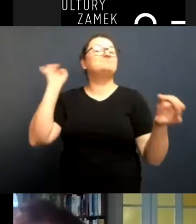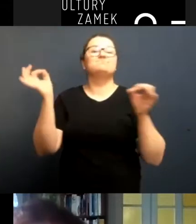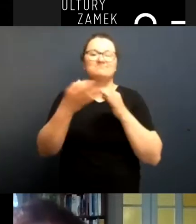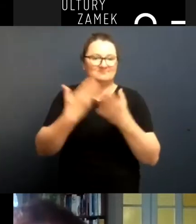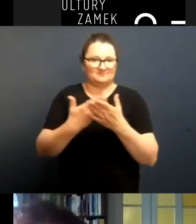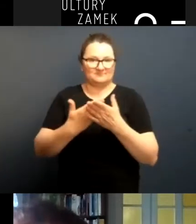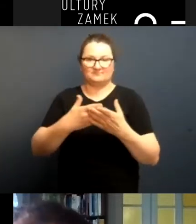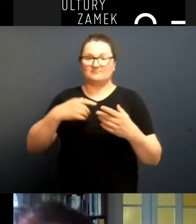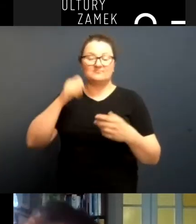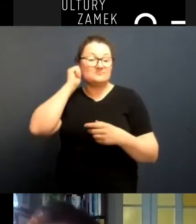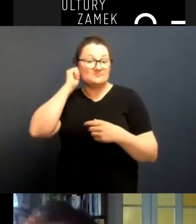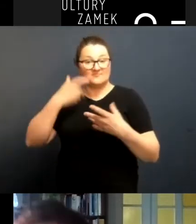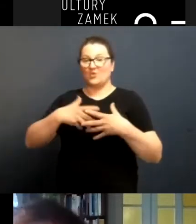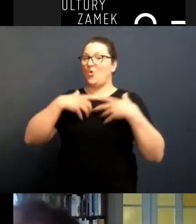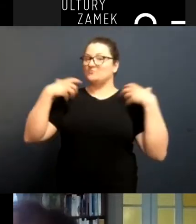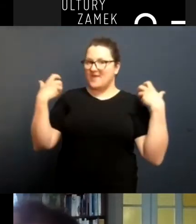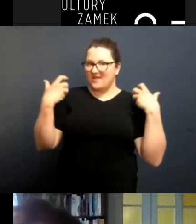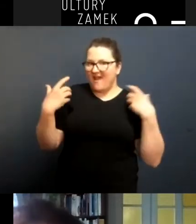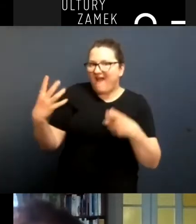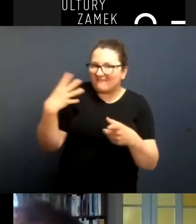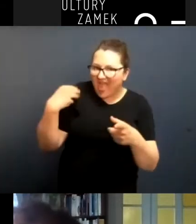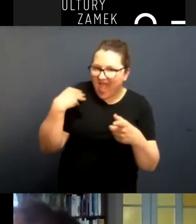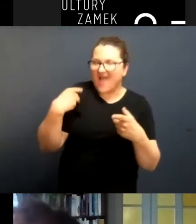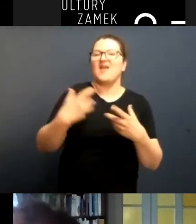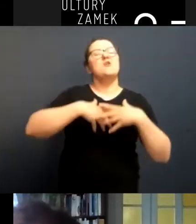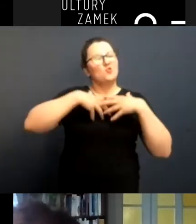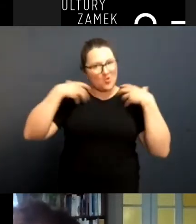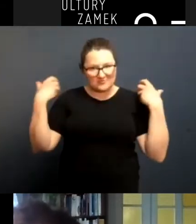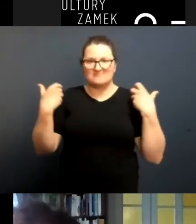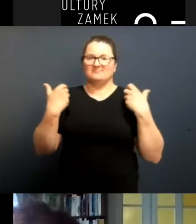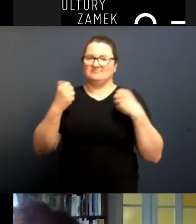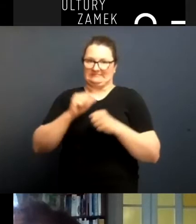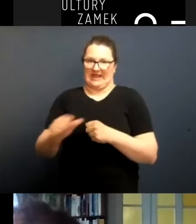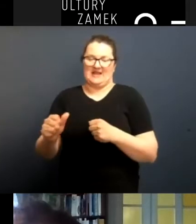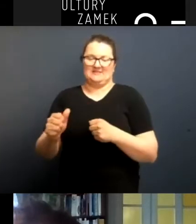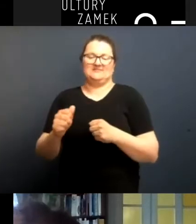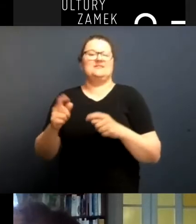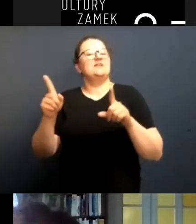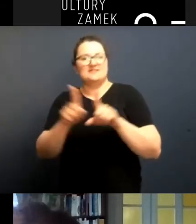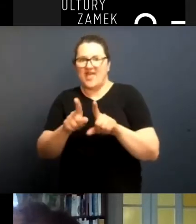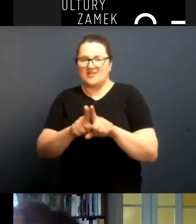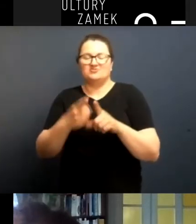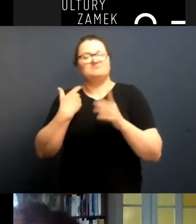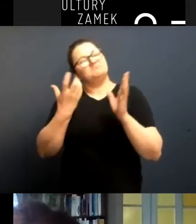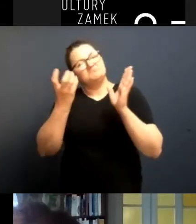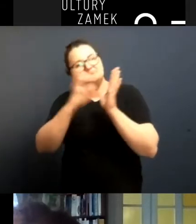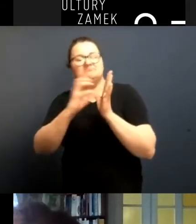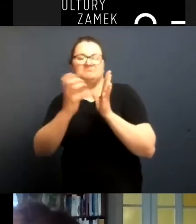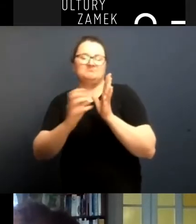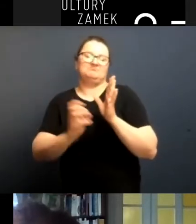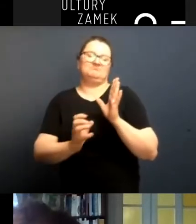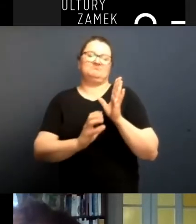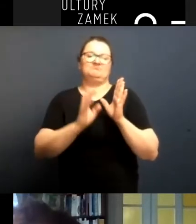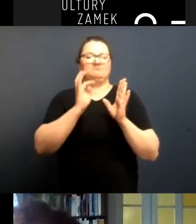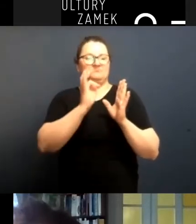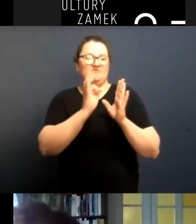rozbiera się w tym wieku do zdjęć, a także umieszcza na